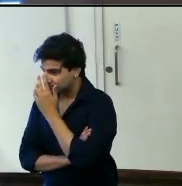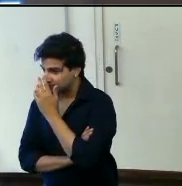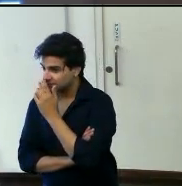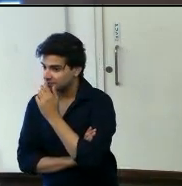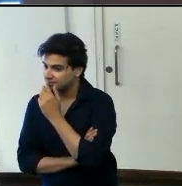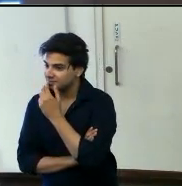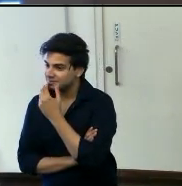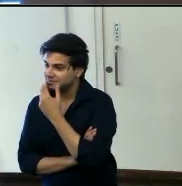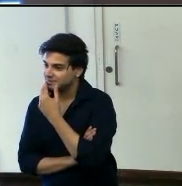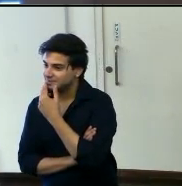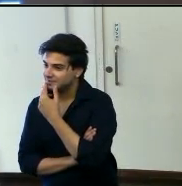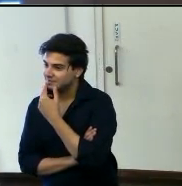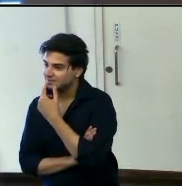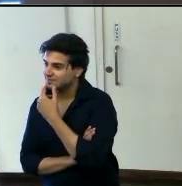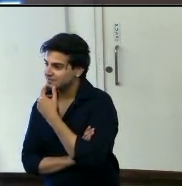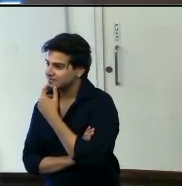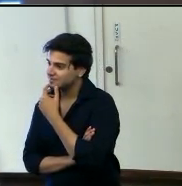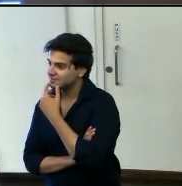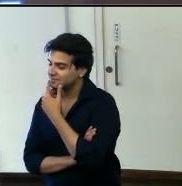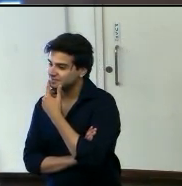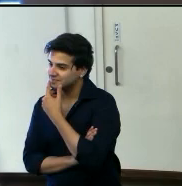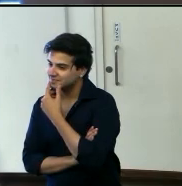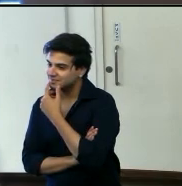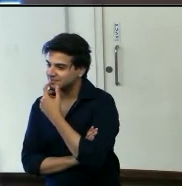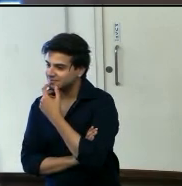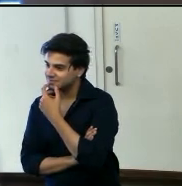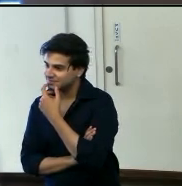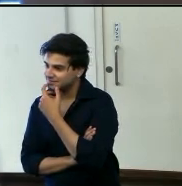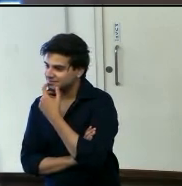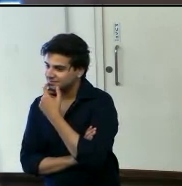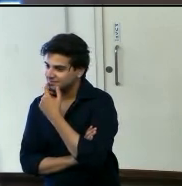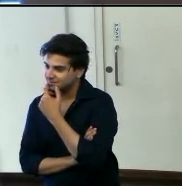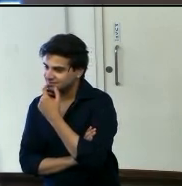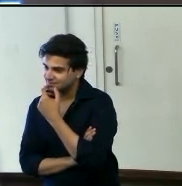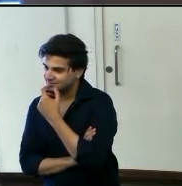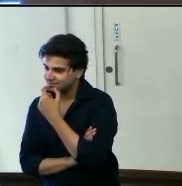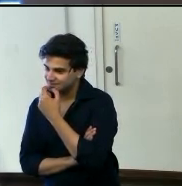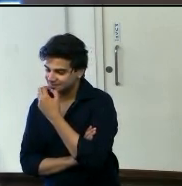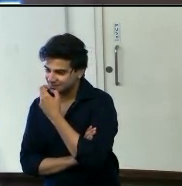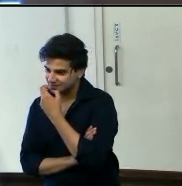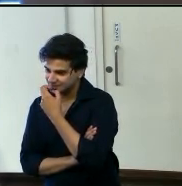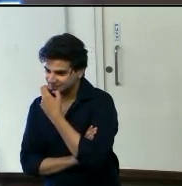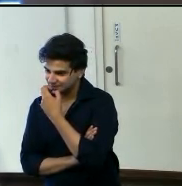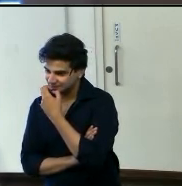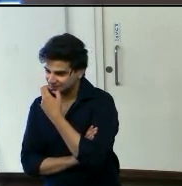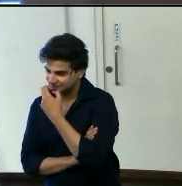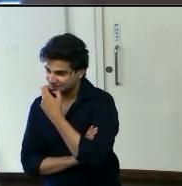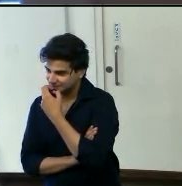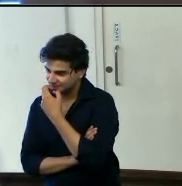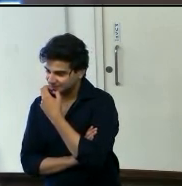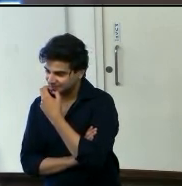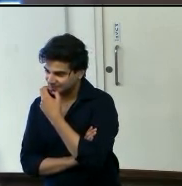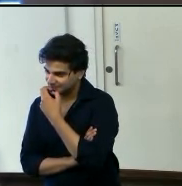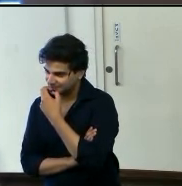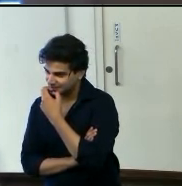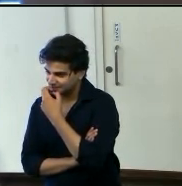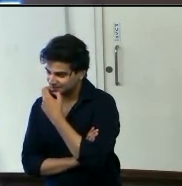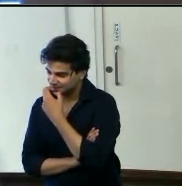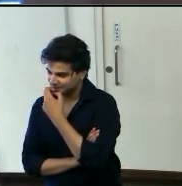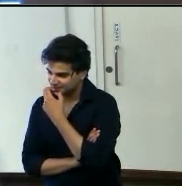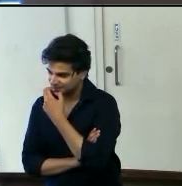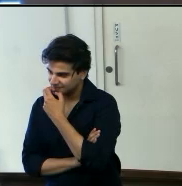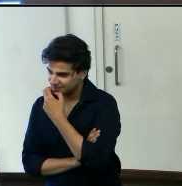ಕೇಳಿದ ಫ್ಯೂಚರ್ ಇದ್ರ ಬಗ್ಗೆ, ಅದನ್ನು ಪ್ರೆಡಿಕ್ಟ್ ಮಾಡೋದು ಭಾಳ ಕಷ್ಟ. ಹಿಂಗೆ ಆಗುತ್ತೆ ಅಂತ ಹೇಳೋಕ್ಕಾದ್ರೆ ಅದರಲ್ಲೇನು ಮಜಾನೇ